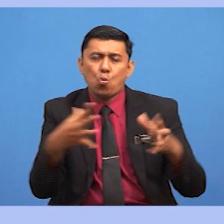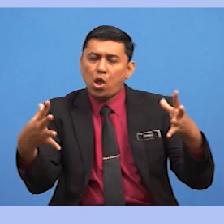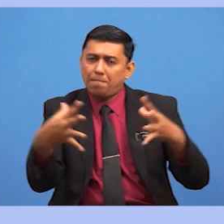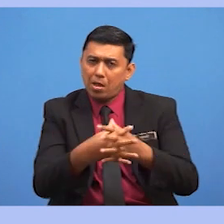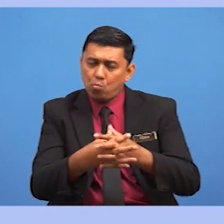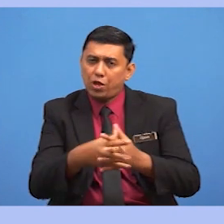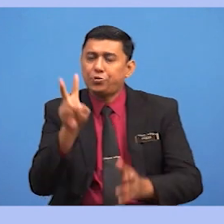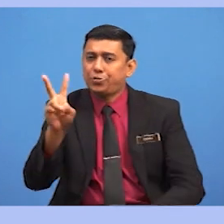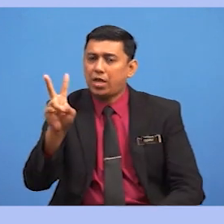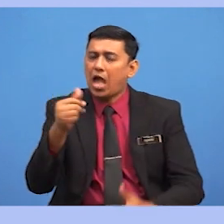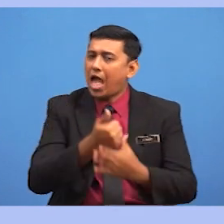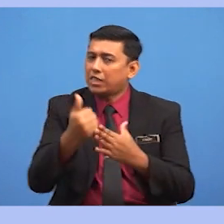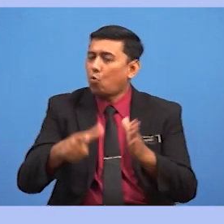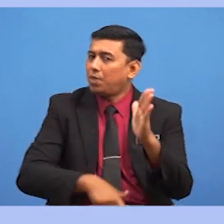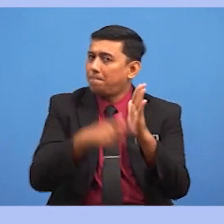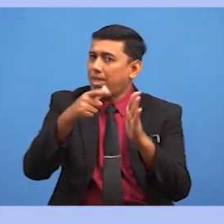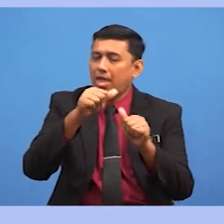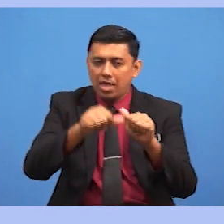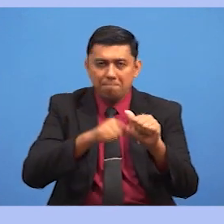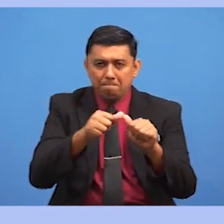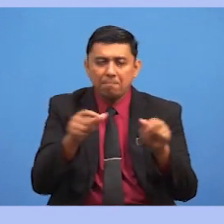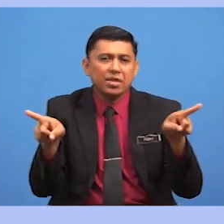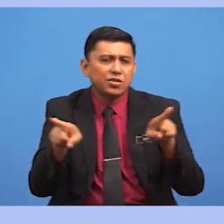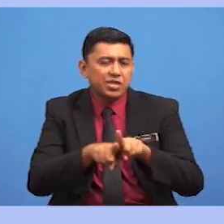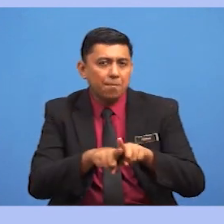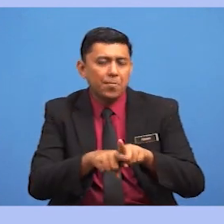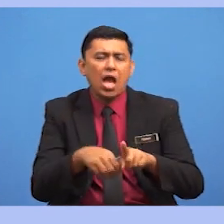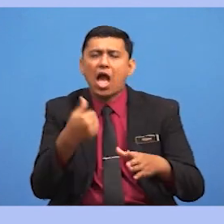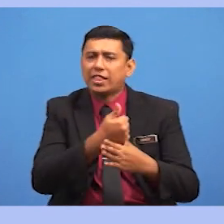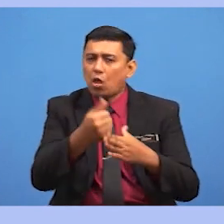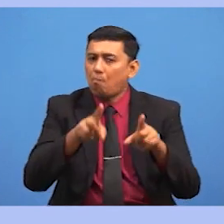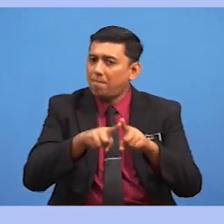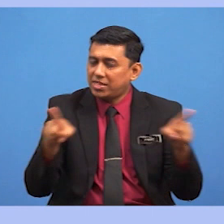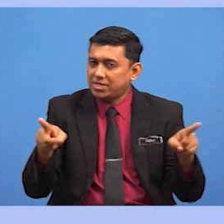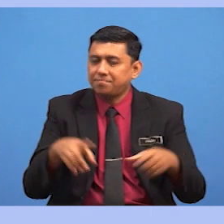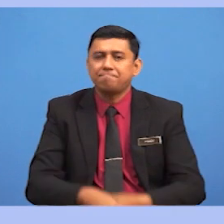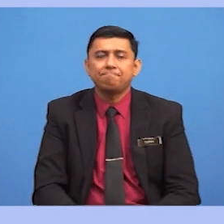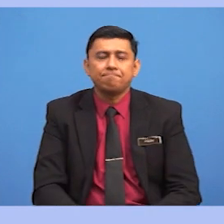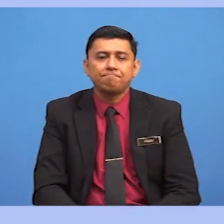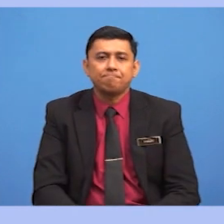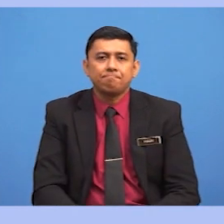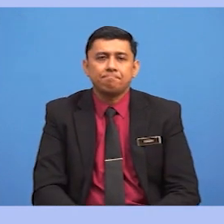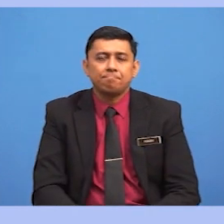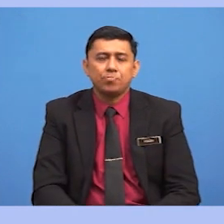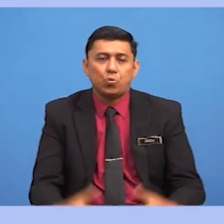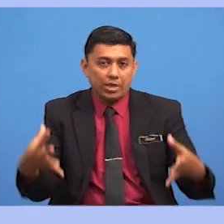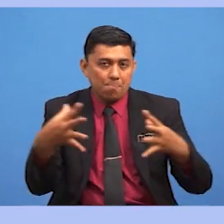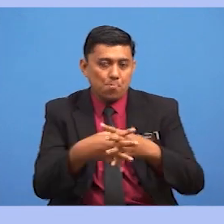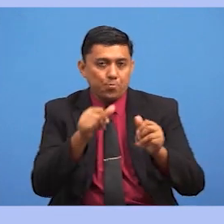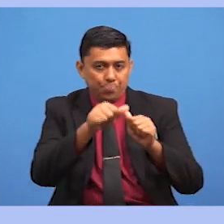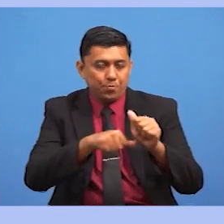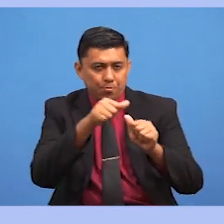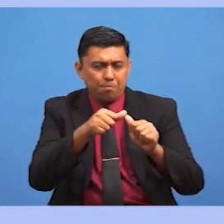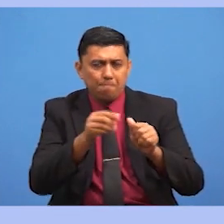gabungan dua atau lebih atom yang sama atau berbeza. Gabungan atom-atom yang membentuk